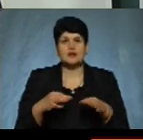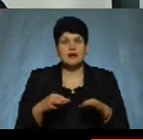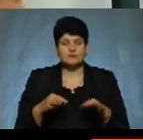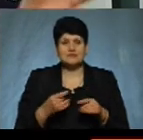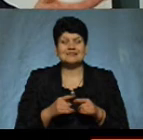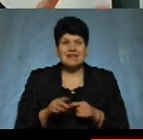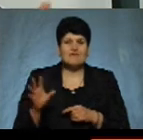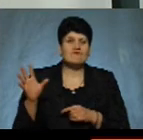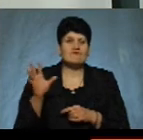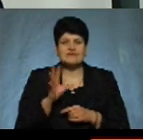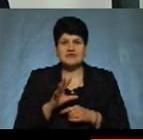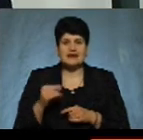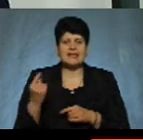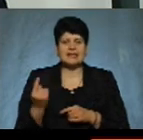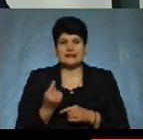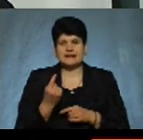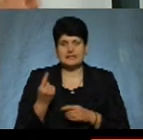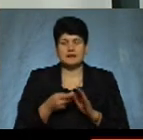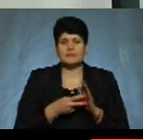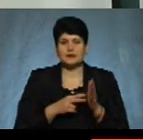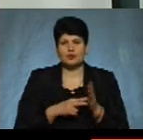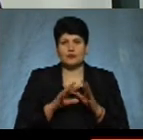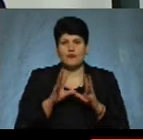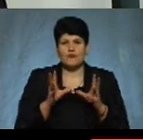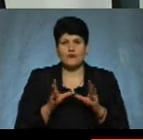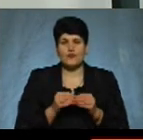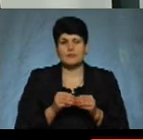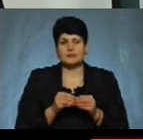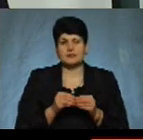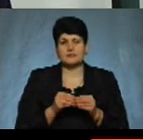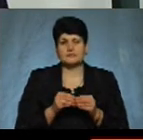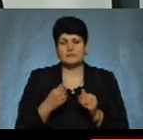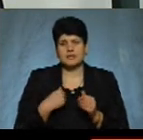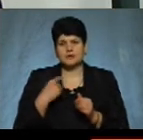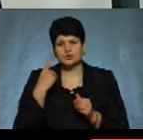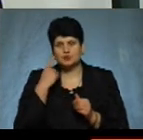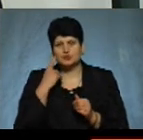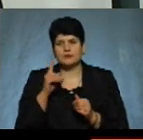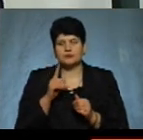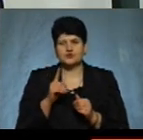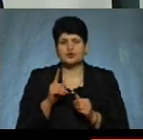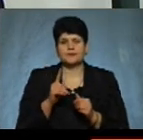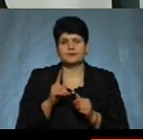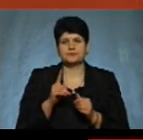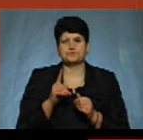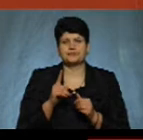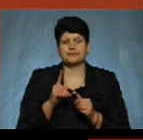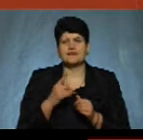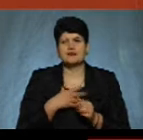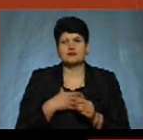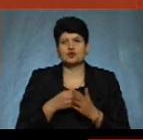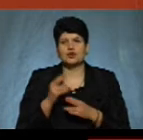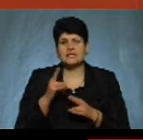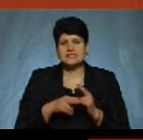це все єдине, яке ми плануємо в комплексі десь завершити. Ми думаємо, взагалі до кінця